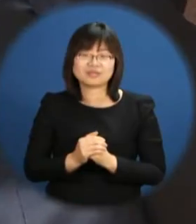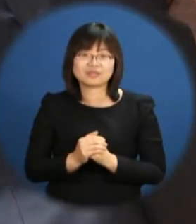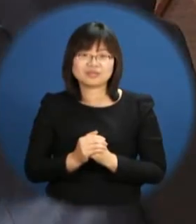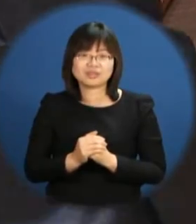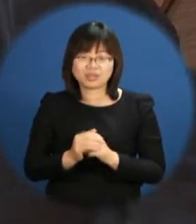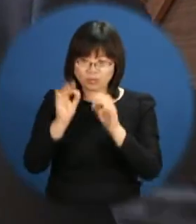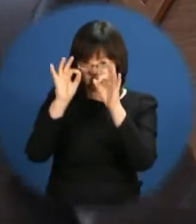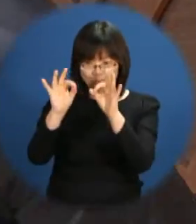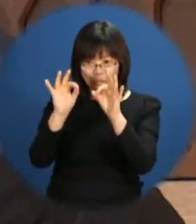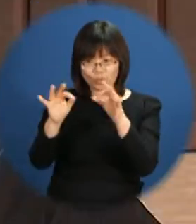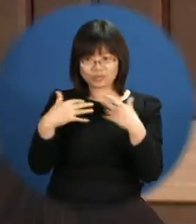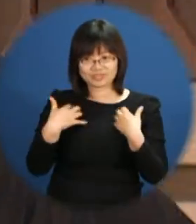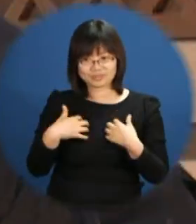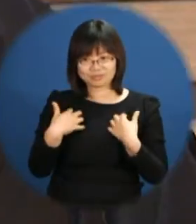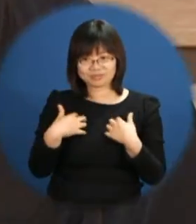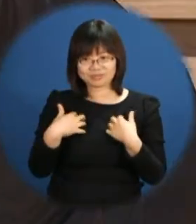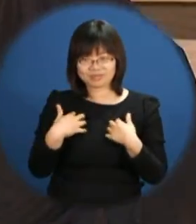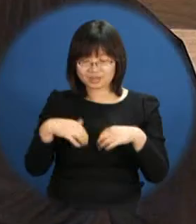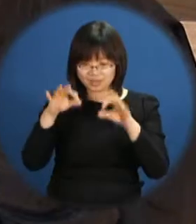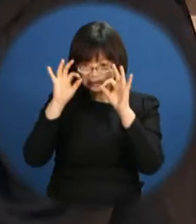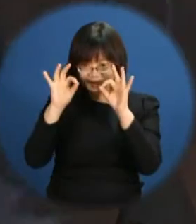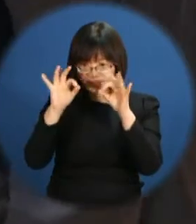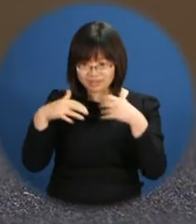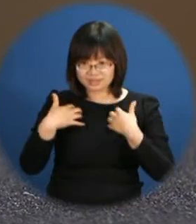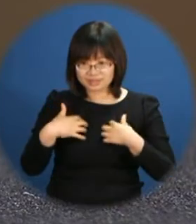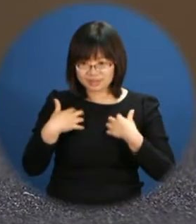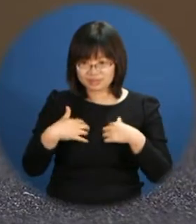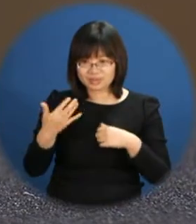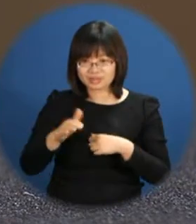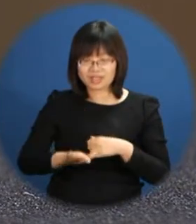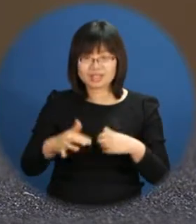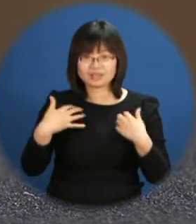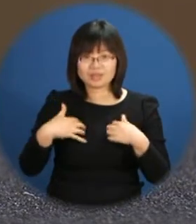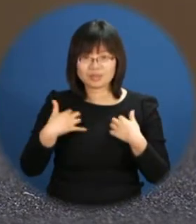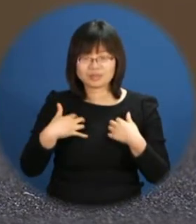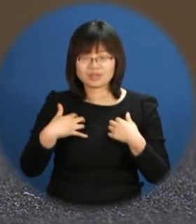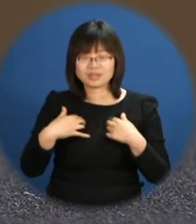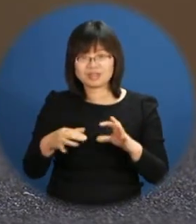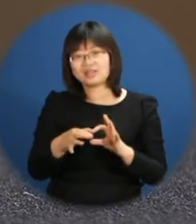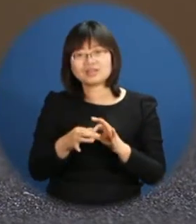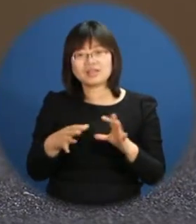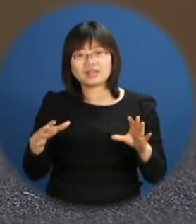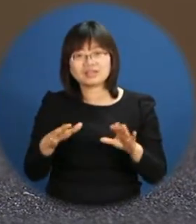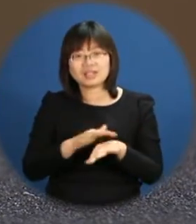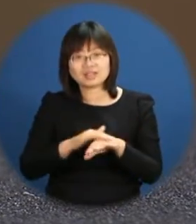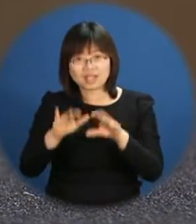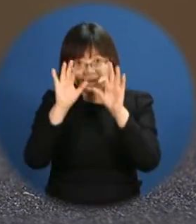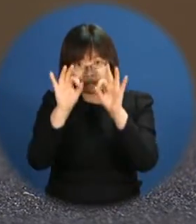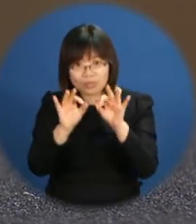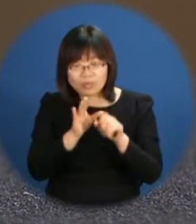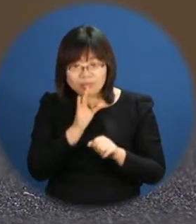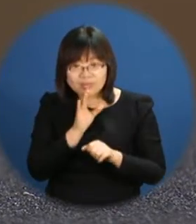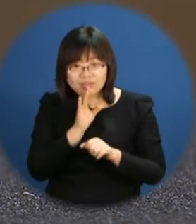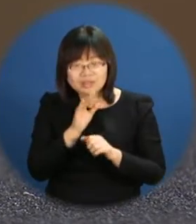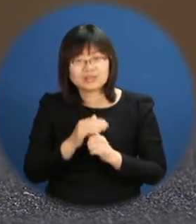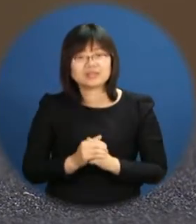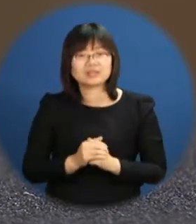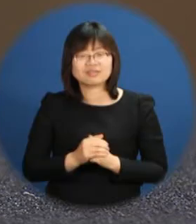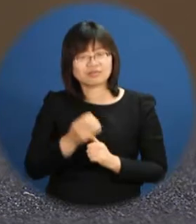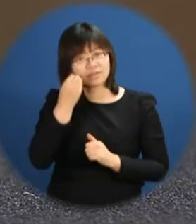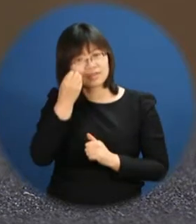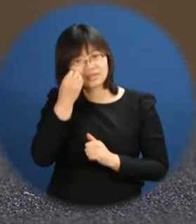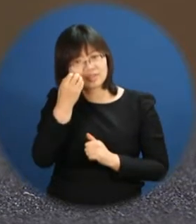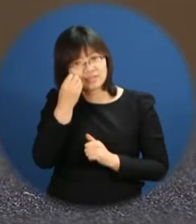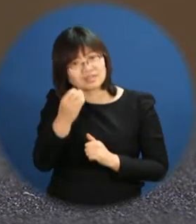보고있으면 재미 있죠 재미있는데 재미를 떠나서 잘 보이시죠 신기